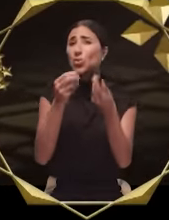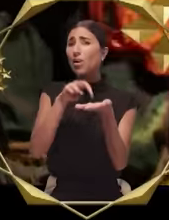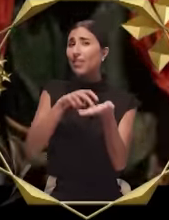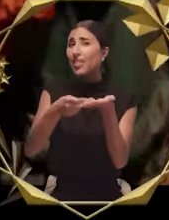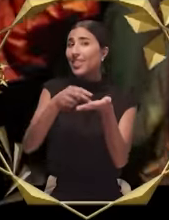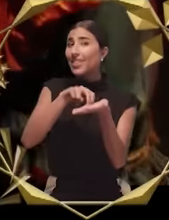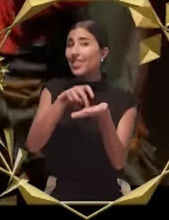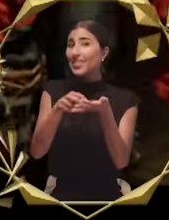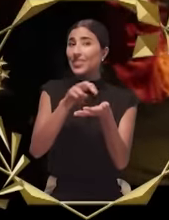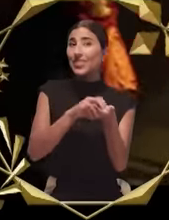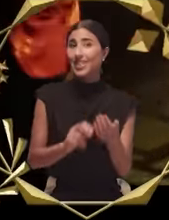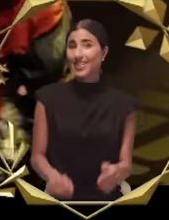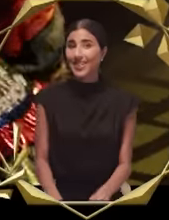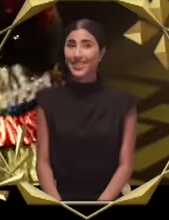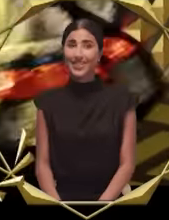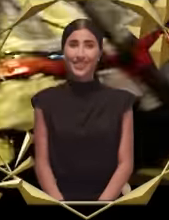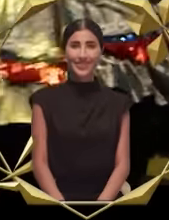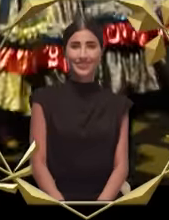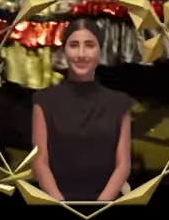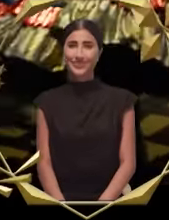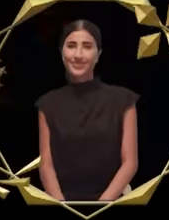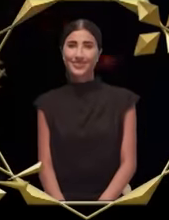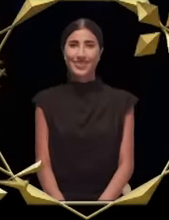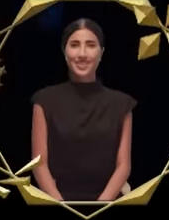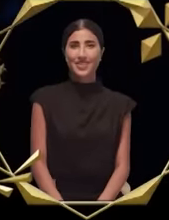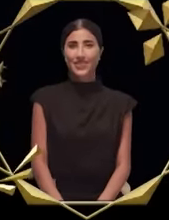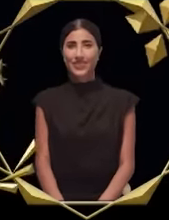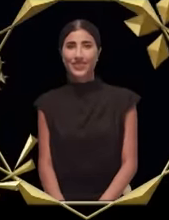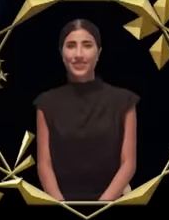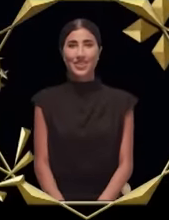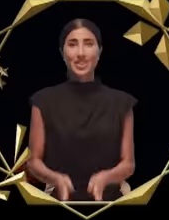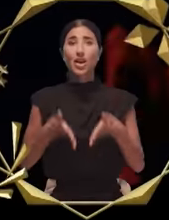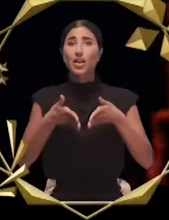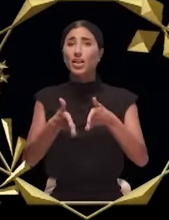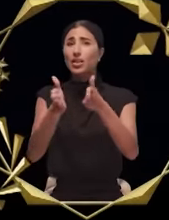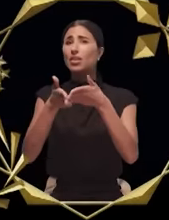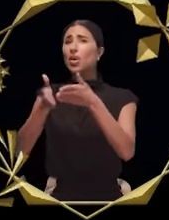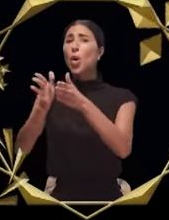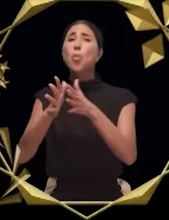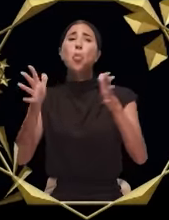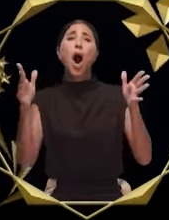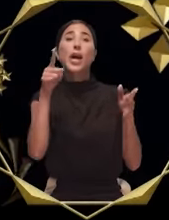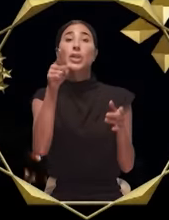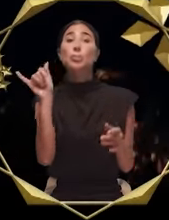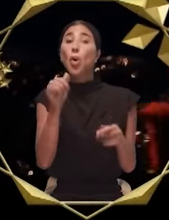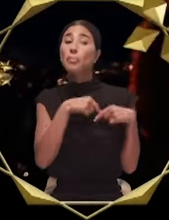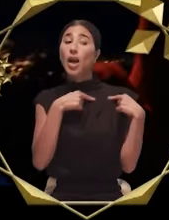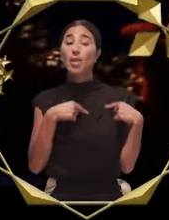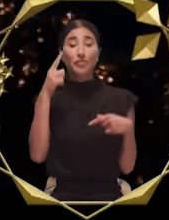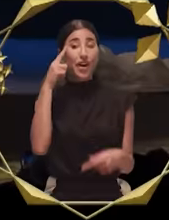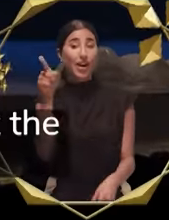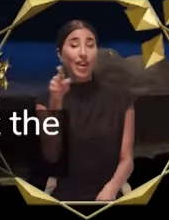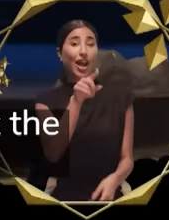على مهلك يا زين على مهلك سيري يا زين فالدرب ابن القدمين سيري على مهلك